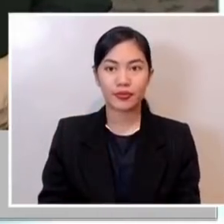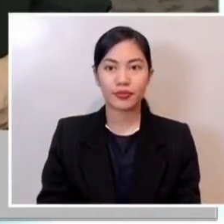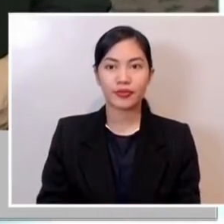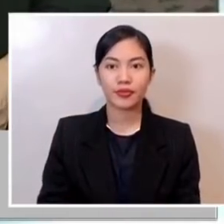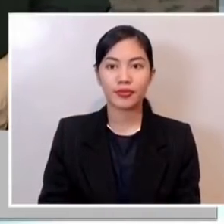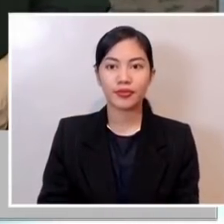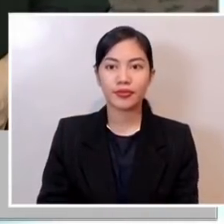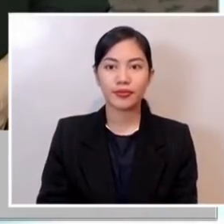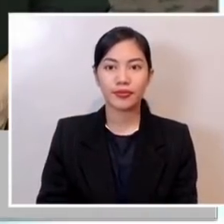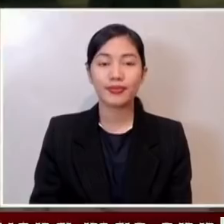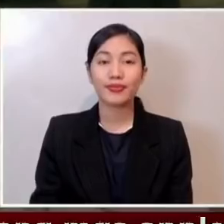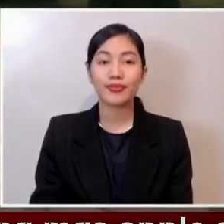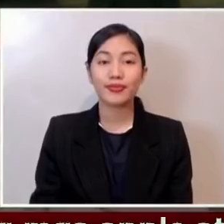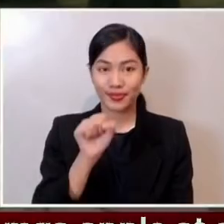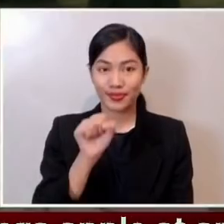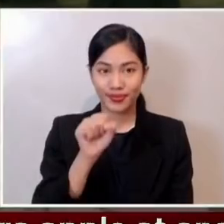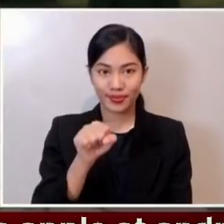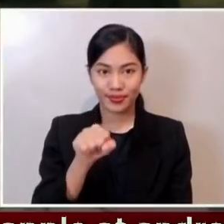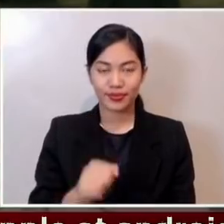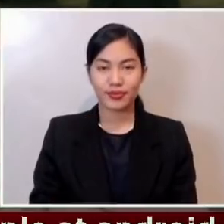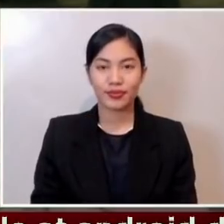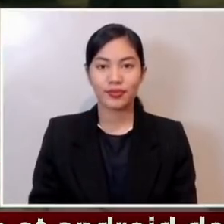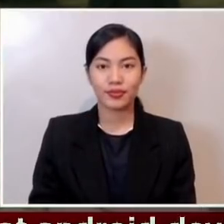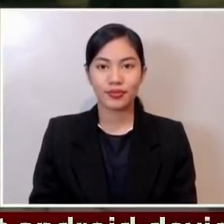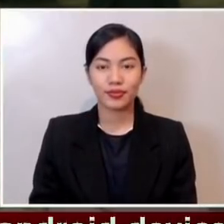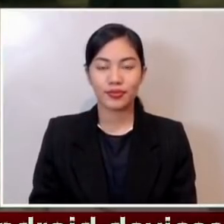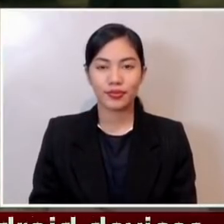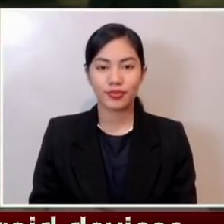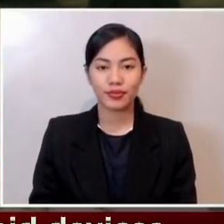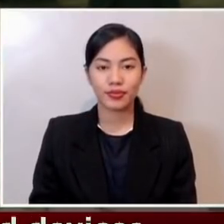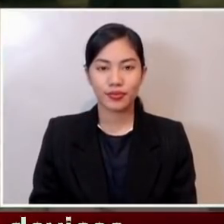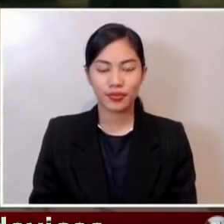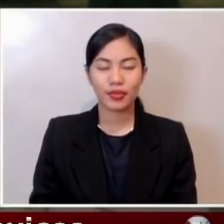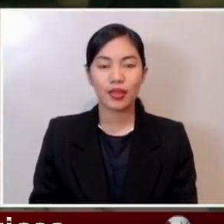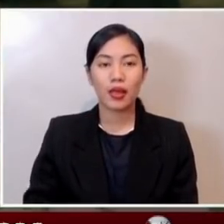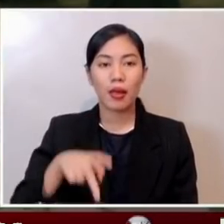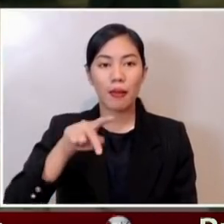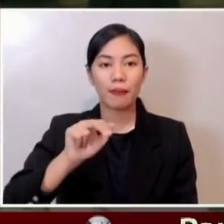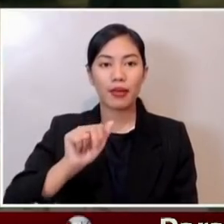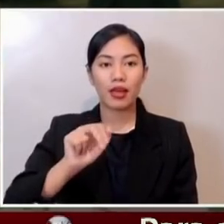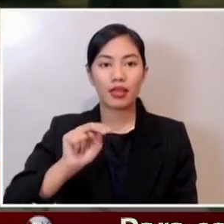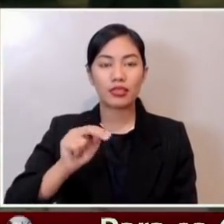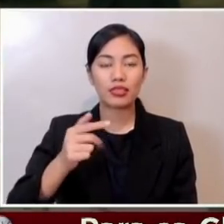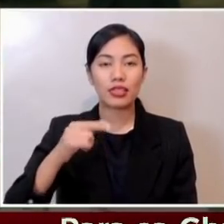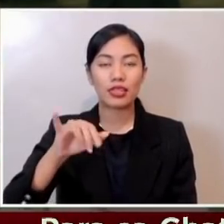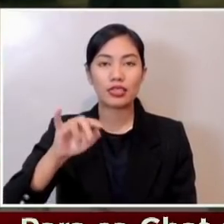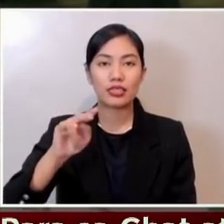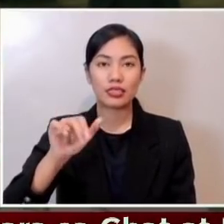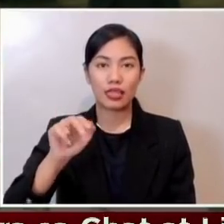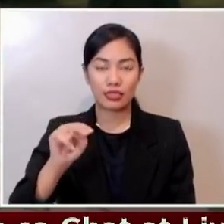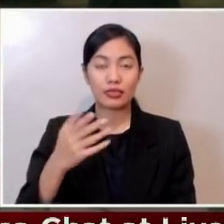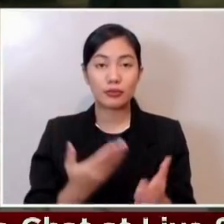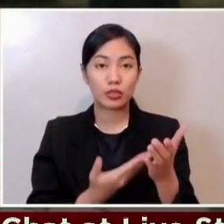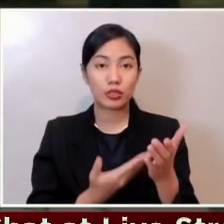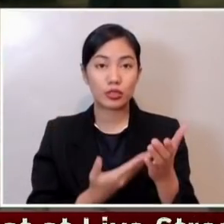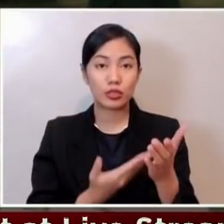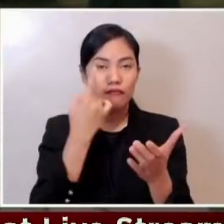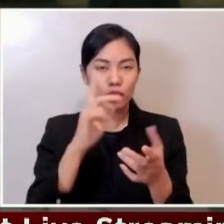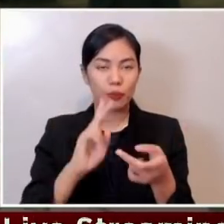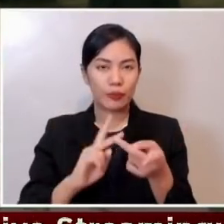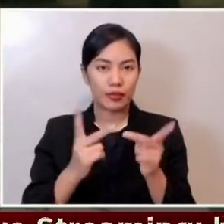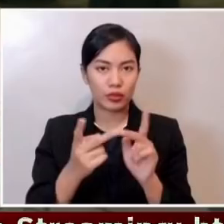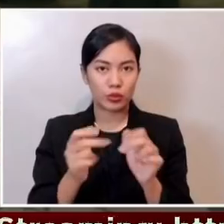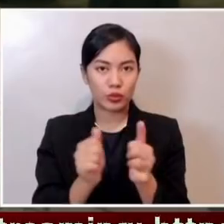Yes, Henry, bukod kay Senator Francis Kiko Pangilinan na naghain nga ng kandidatura bilang running mate ni Vice President